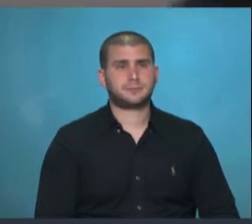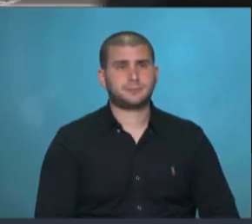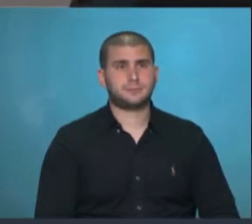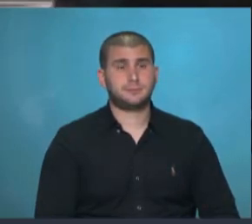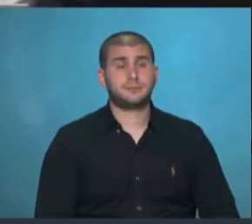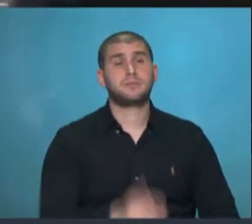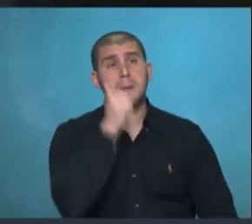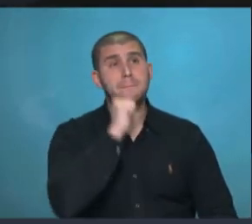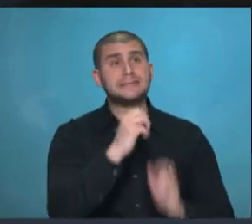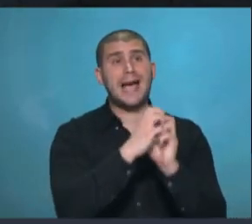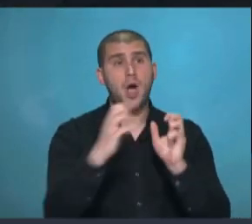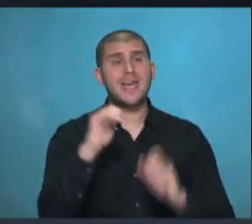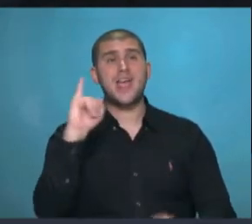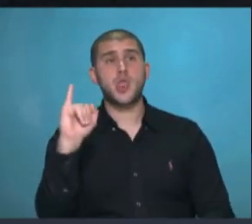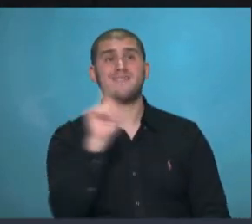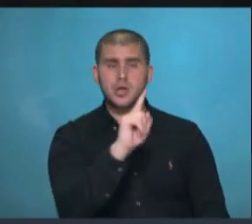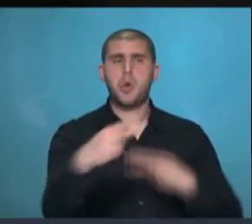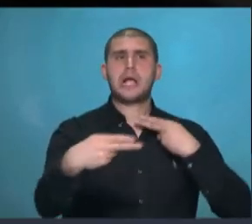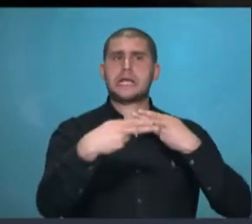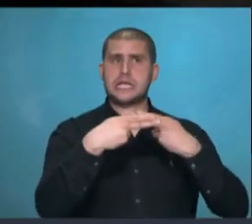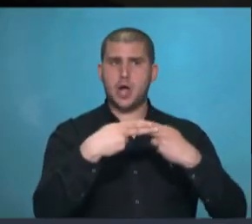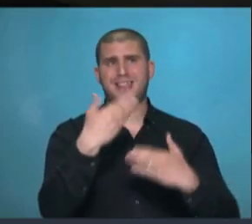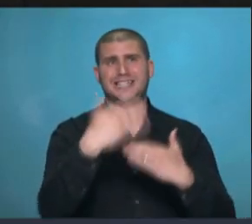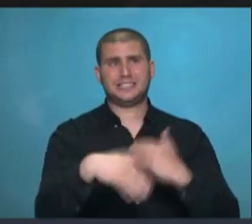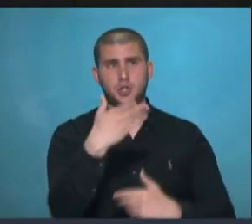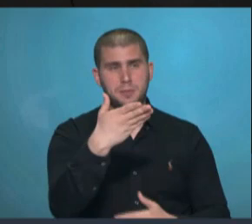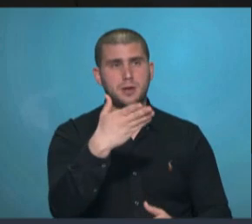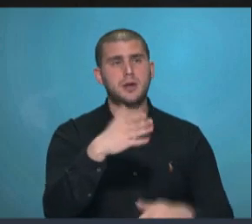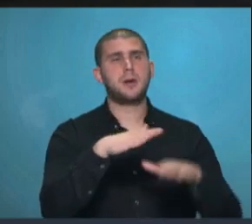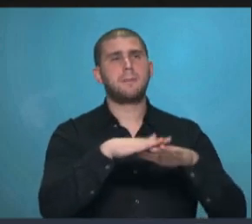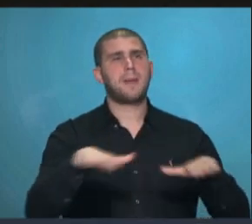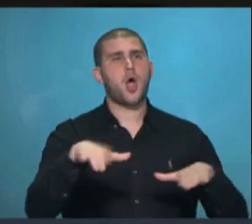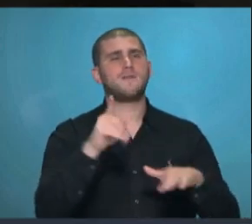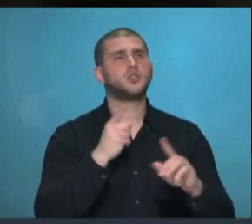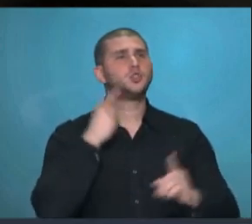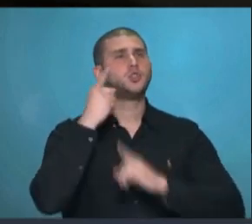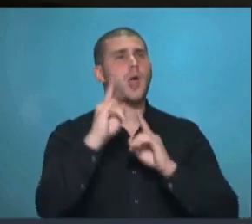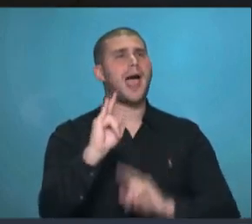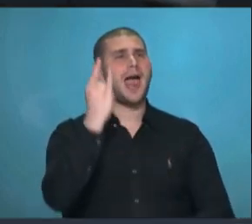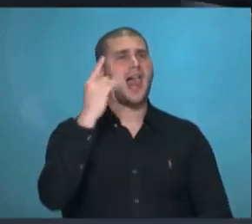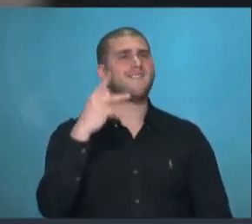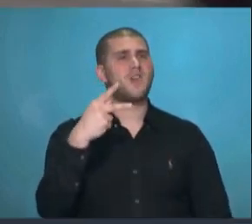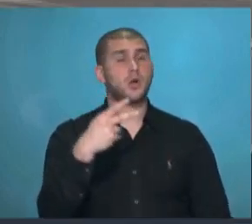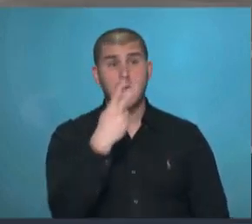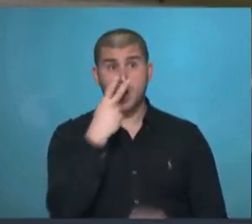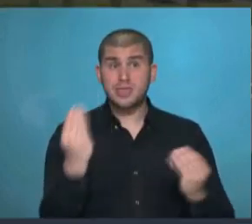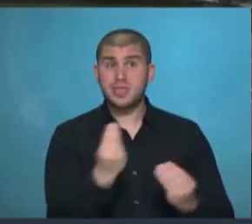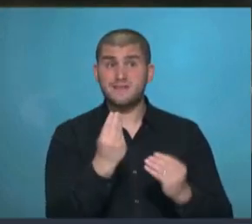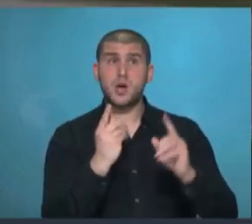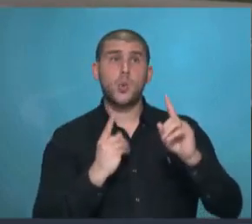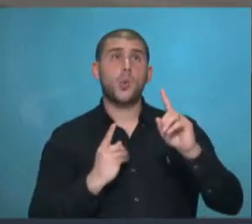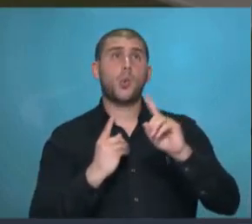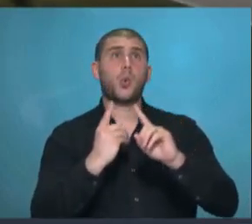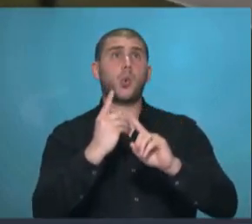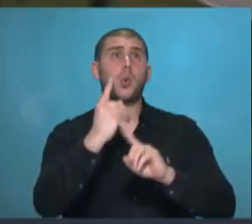המסע הארוך של יונתן ויינטרוב מתקרב לסיומו כאן בחוף שיגורי החלל בפלורידה. לראות את הדבר הזה עולה